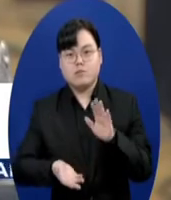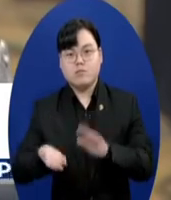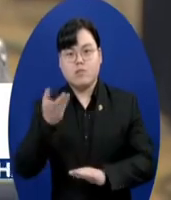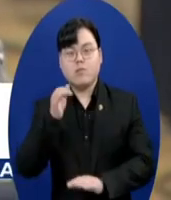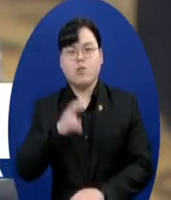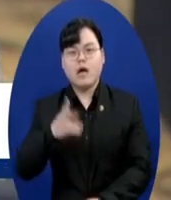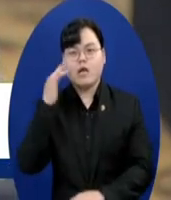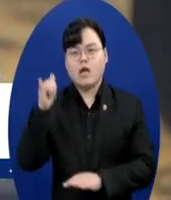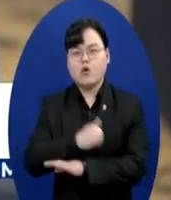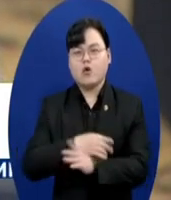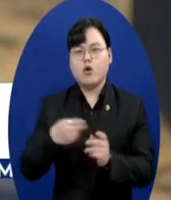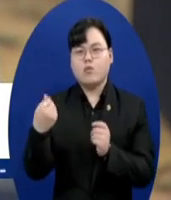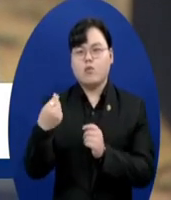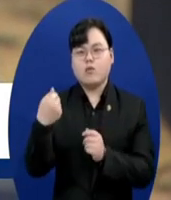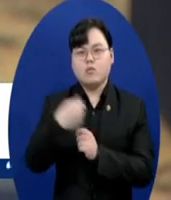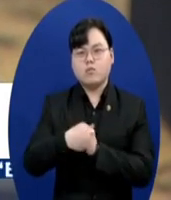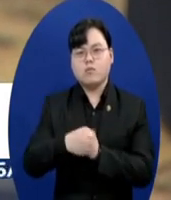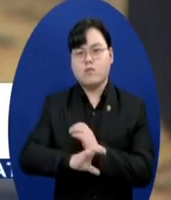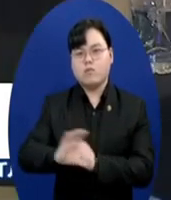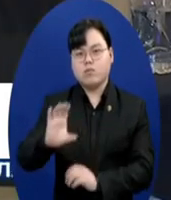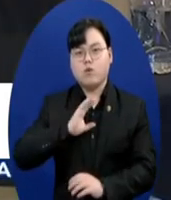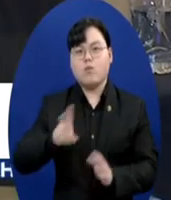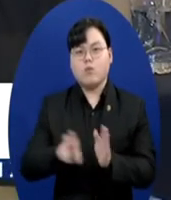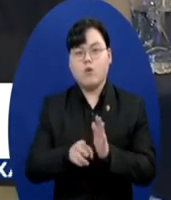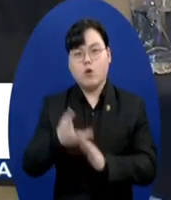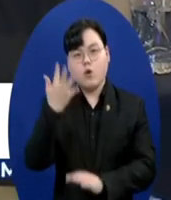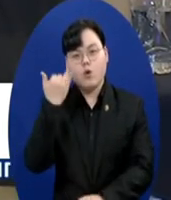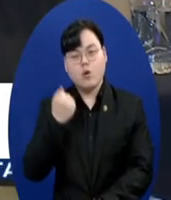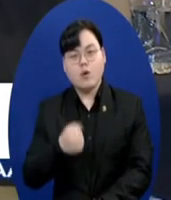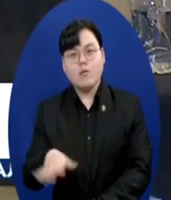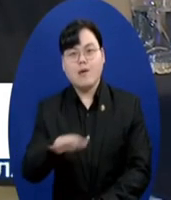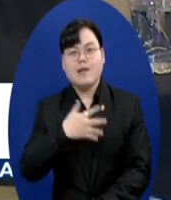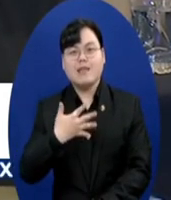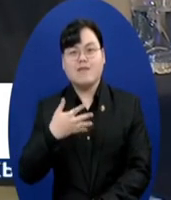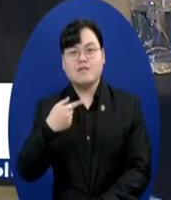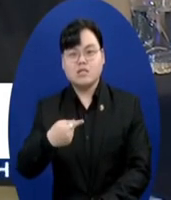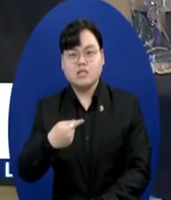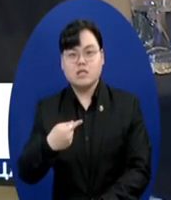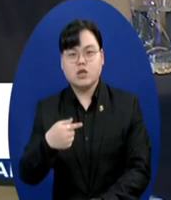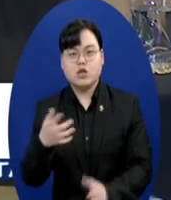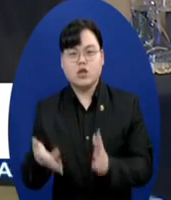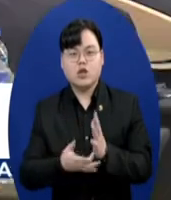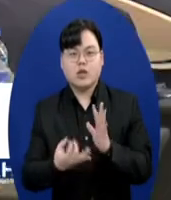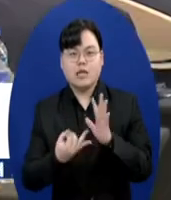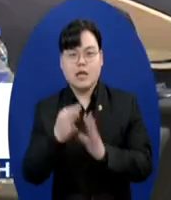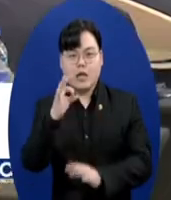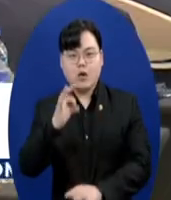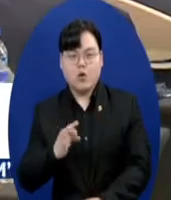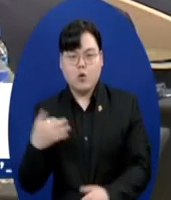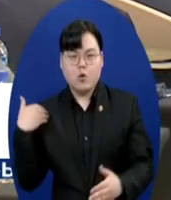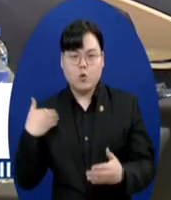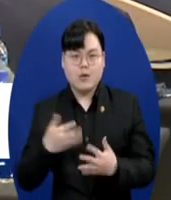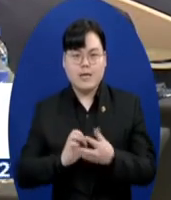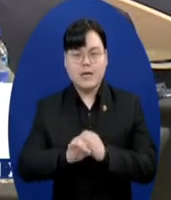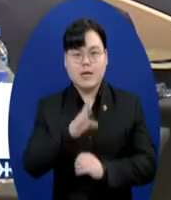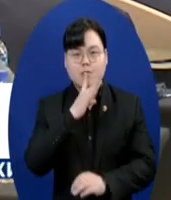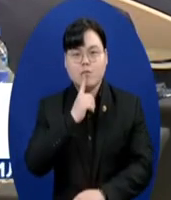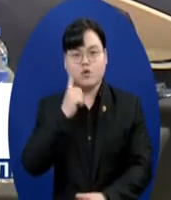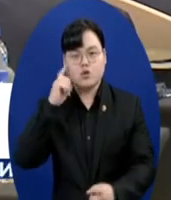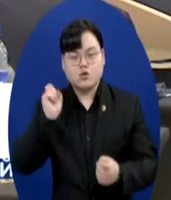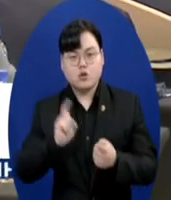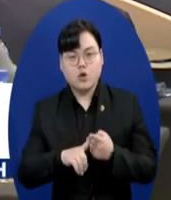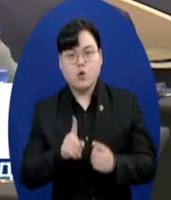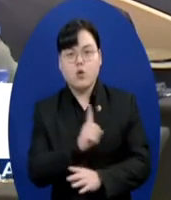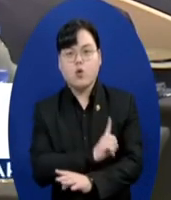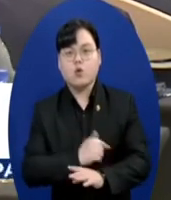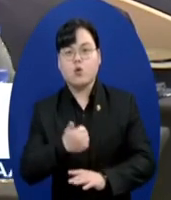оруулалт татах эерэг үзүүлэлт болдог. Ойрын хугацаанд манай улс 5G технологийн нэвтрэлтийг 70% хүргэхээр зорилт тавьсан. Үр дүнд нь